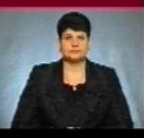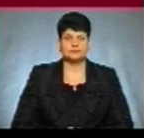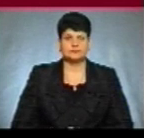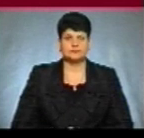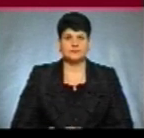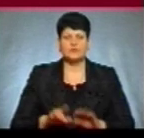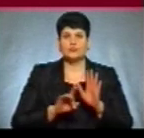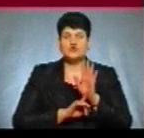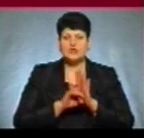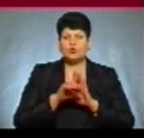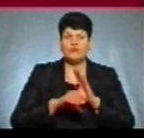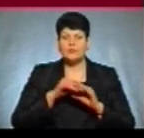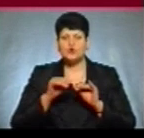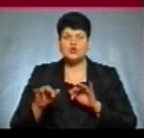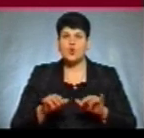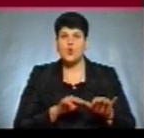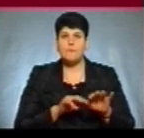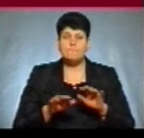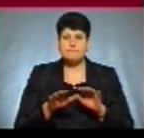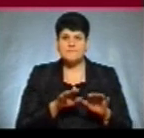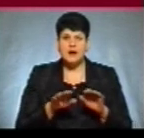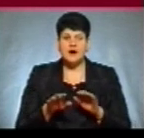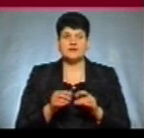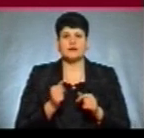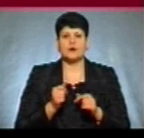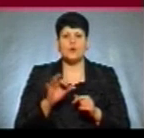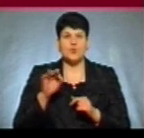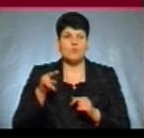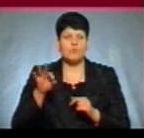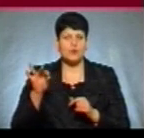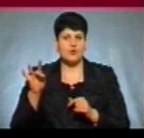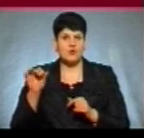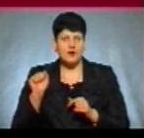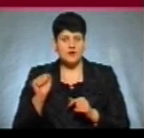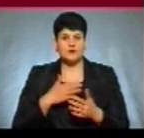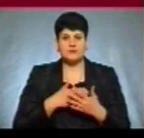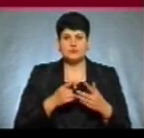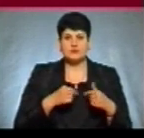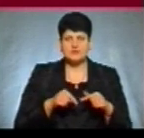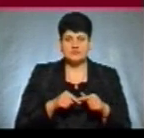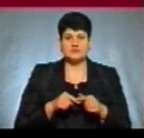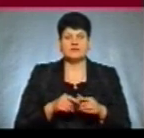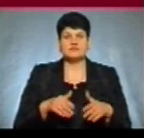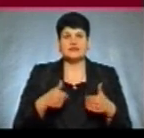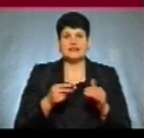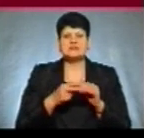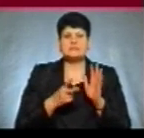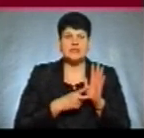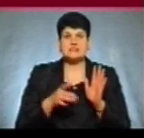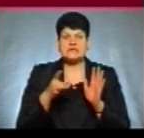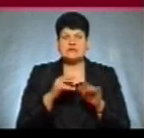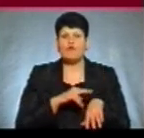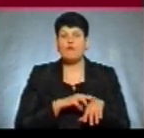Від початку виборчої кампанії спостерігачі громадянської мережі «Опора» звертались 17 разів до поліції щодо